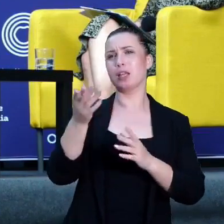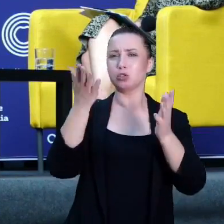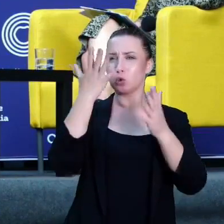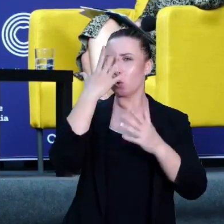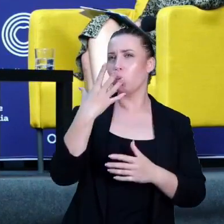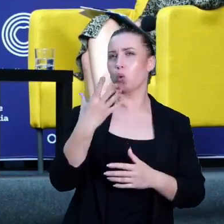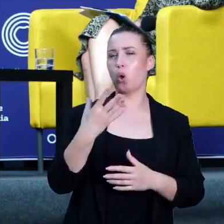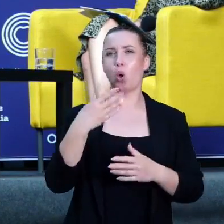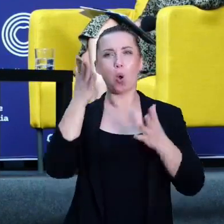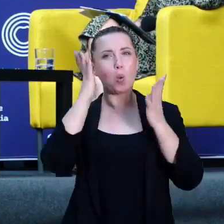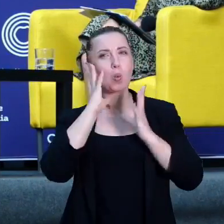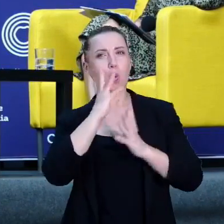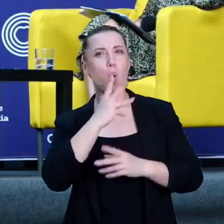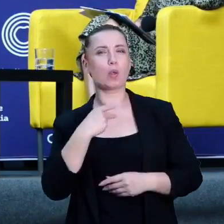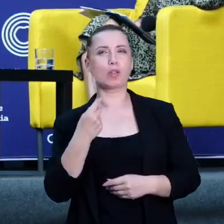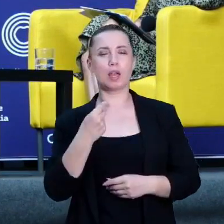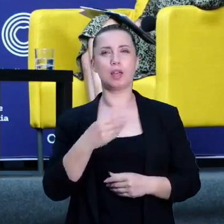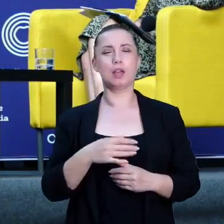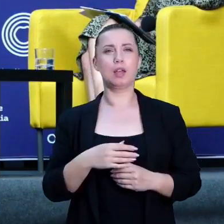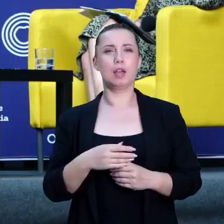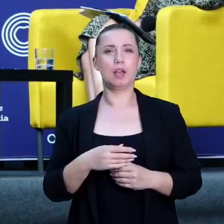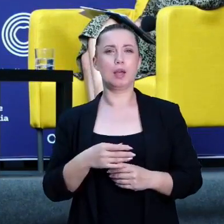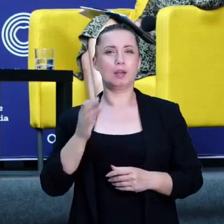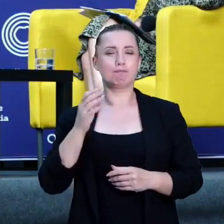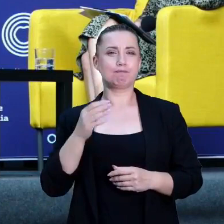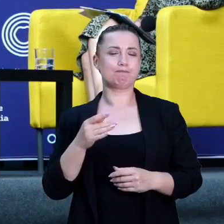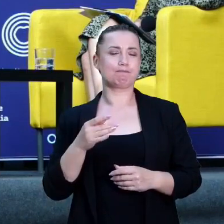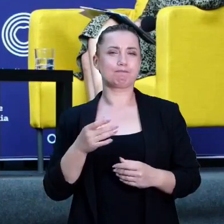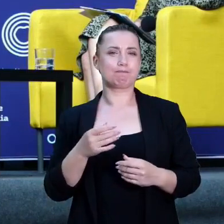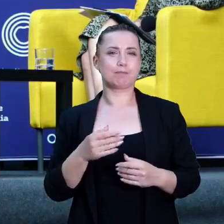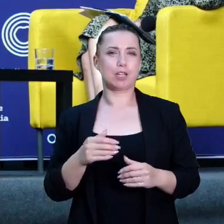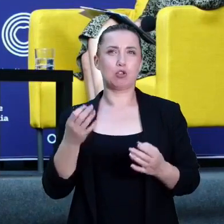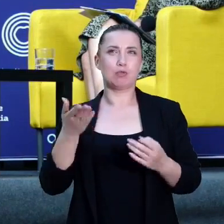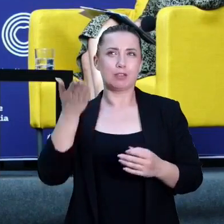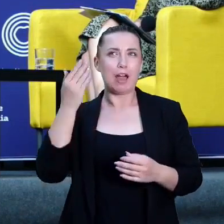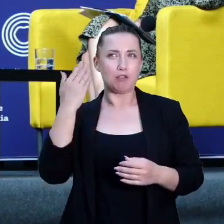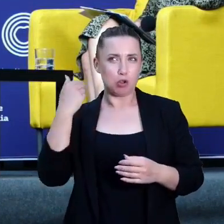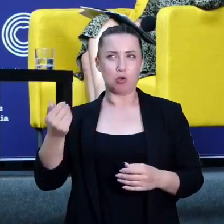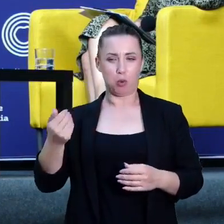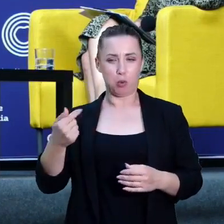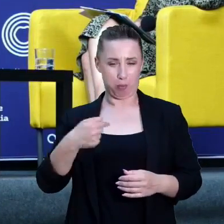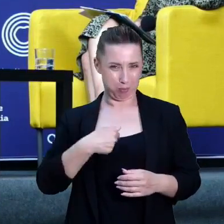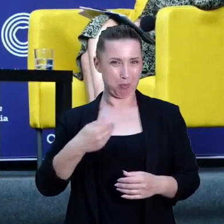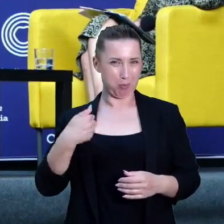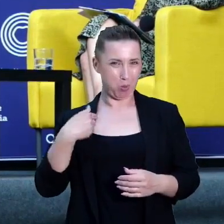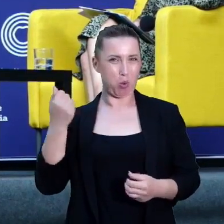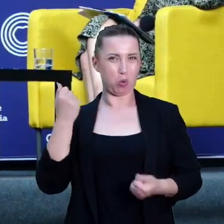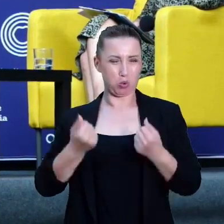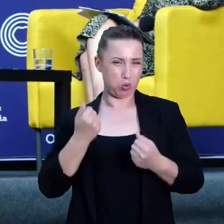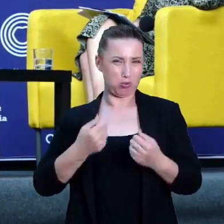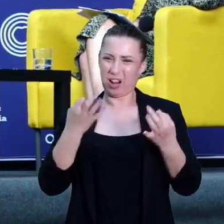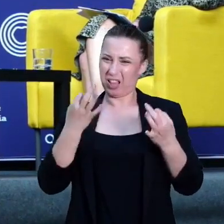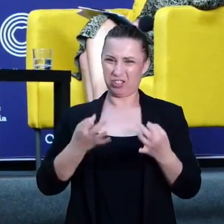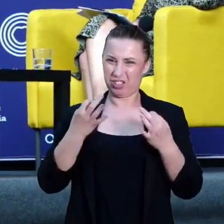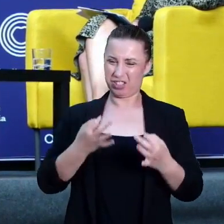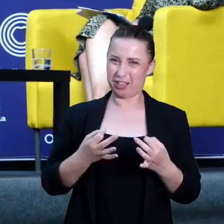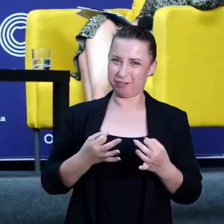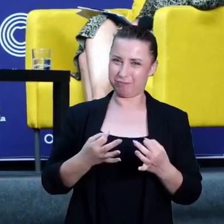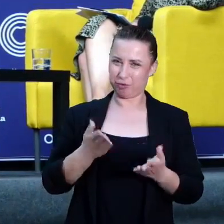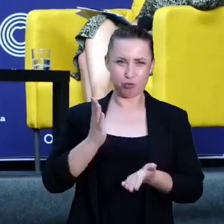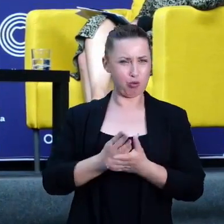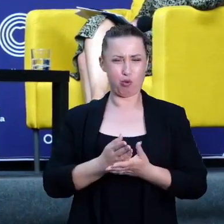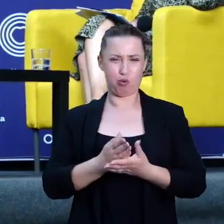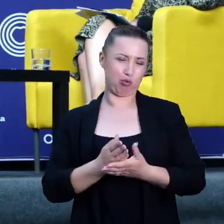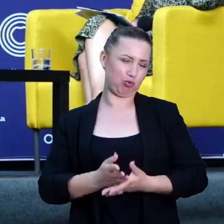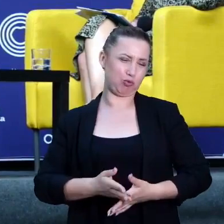i tak dalej. I to było dla mnie wtedy w tamtych latach o wiele trudniejsze niż pewnie dzisiaj bym sobie z tym zupełnie inaczej poradziła. Wtedy trafiło właśnie na